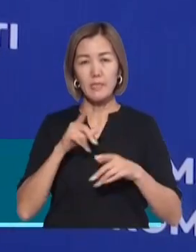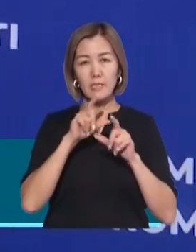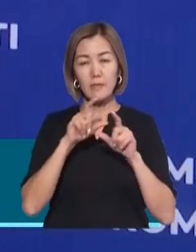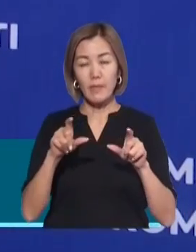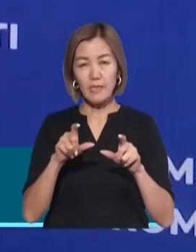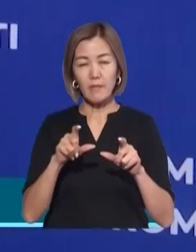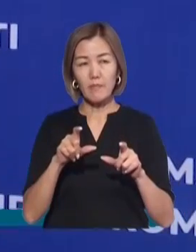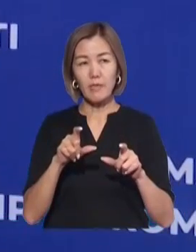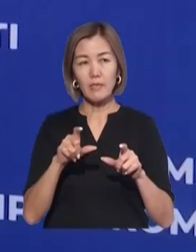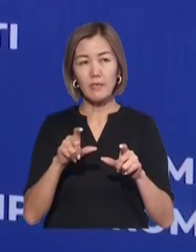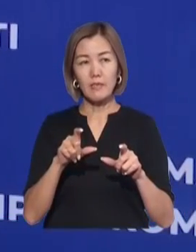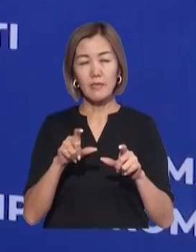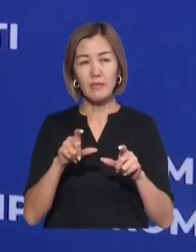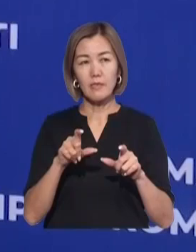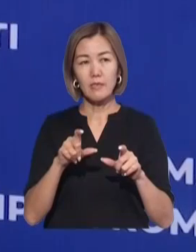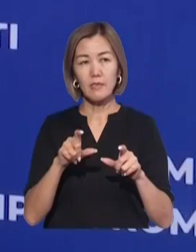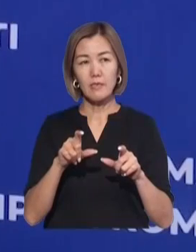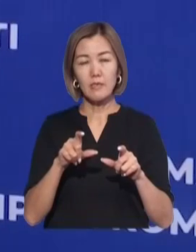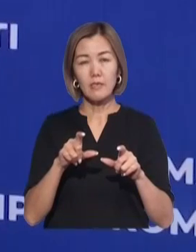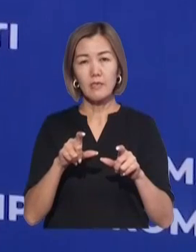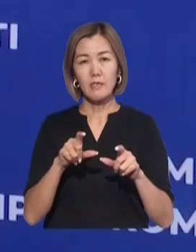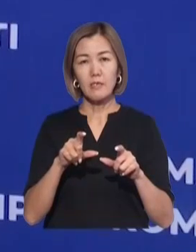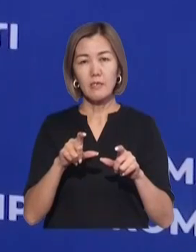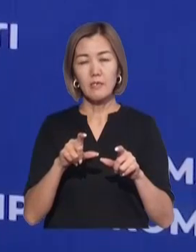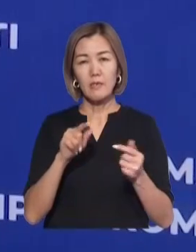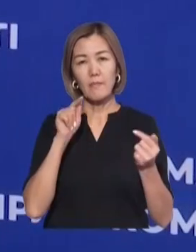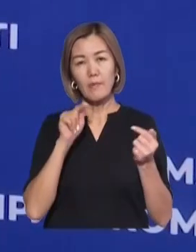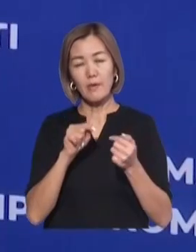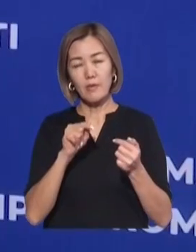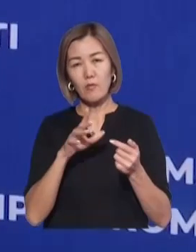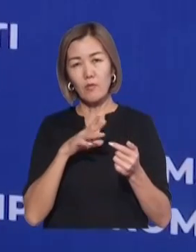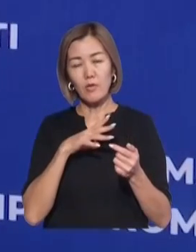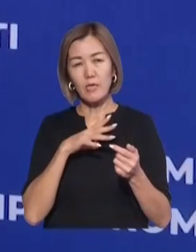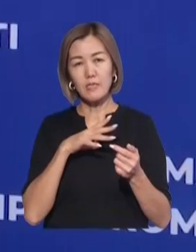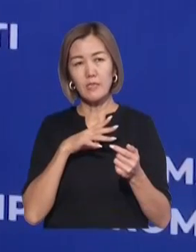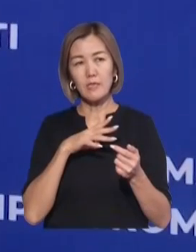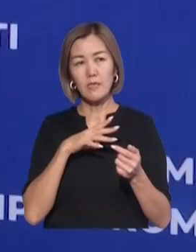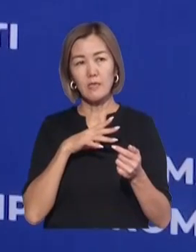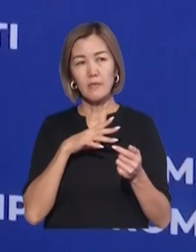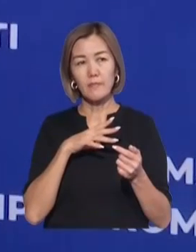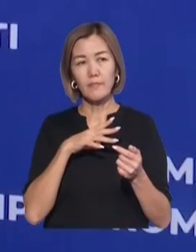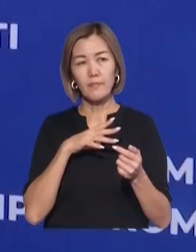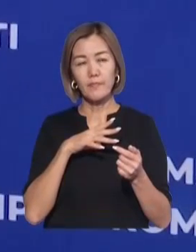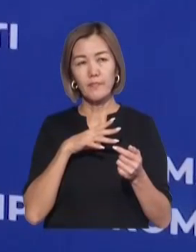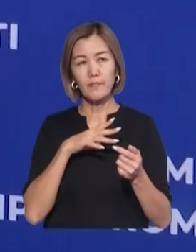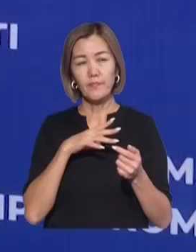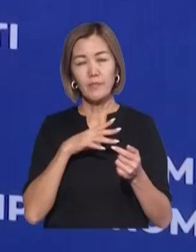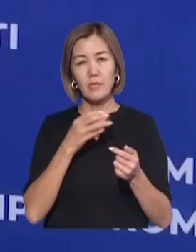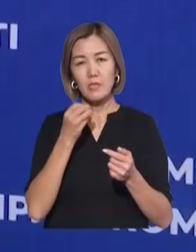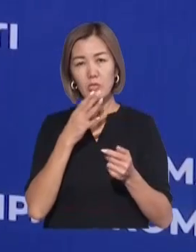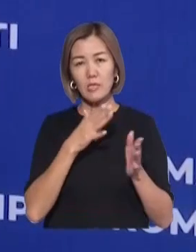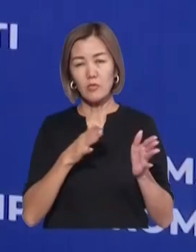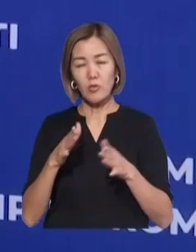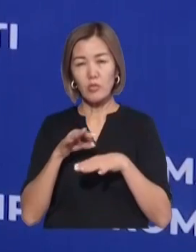департаментпен жаңағы монополияға қарсы комплайнс жұмысы дарынды, жақсы жұмыс істеп жатыр